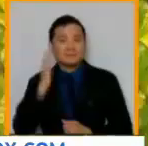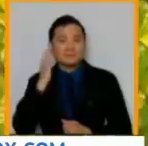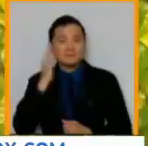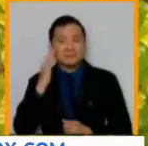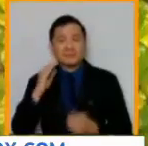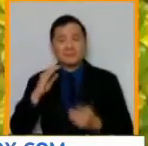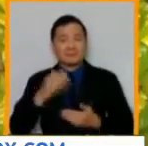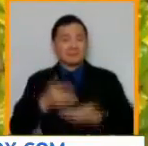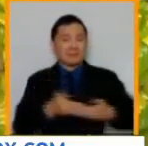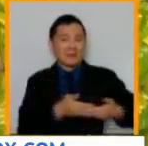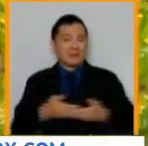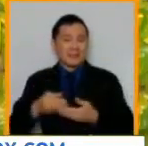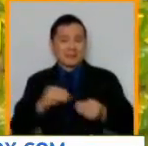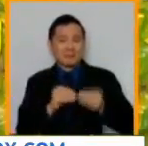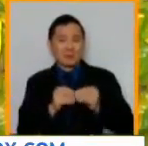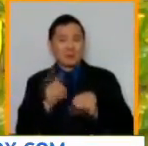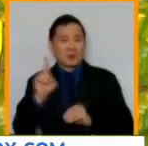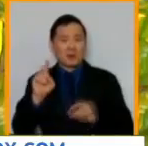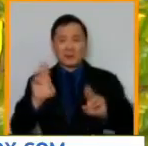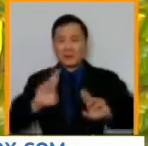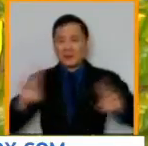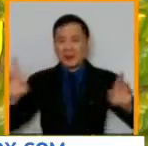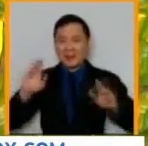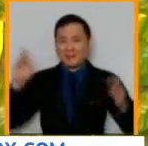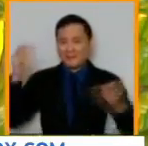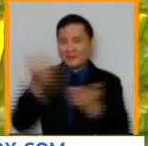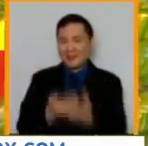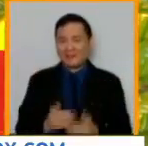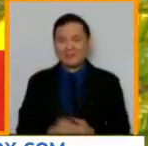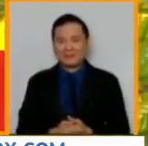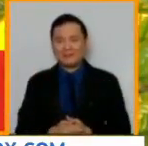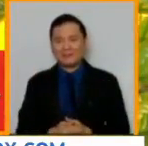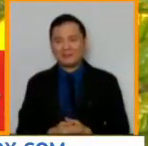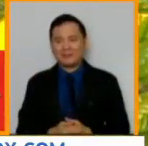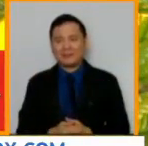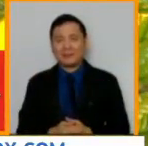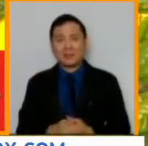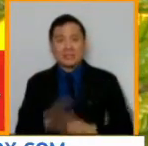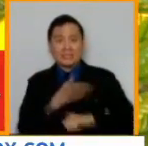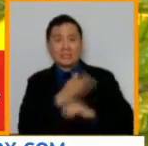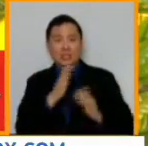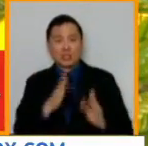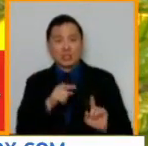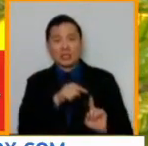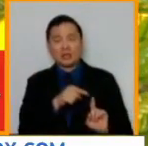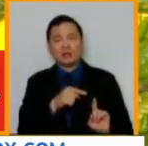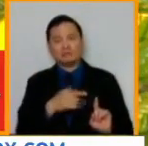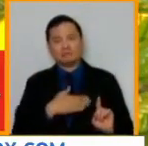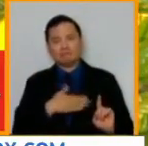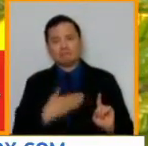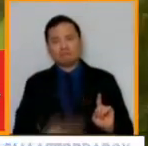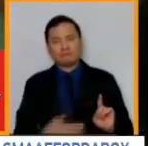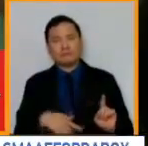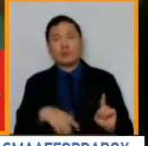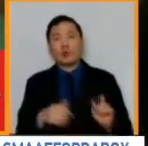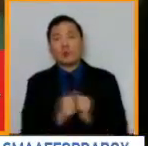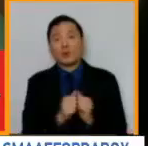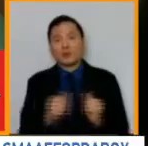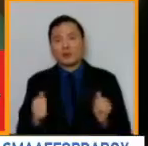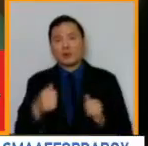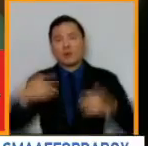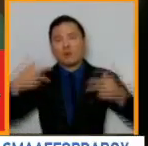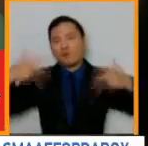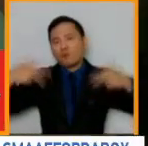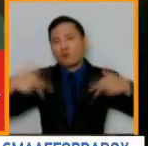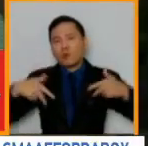way. Inanunsyo ng singer at fashion mogul na buntis siya sa first baby nila ng ni rapper A$AP Rocky. Naglabas